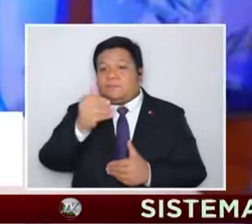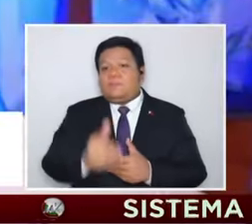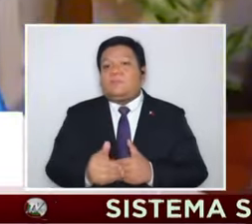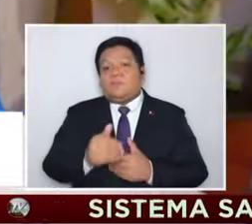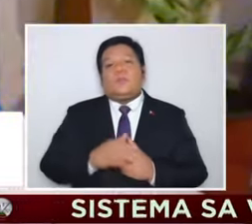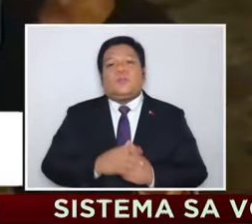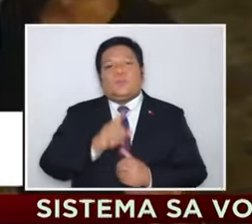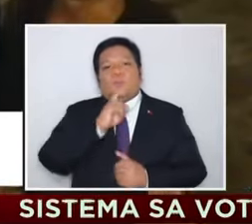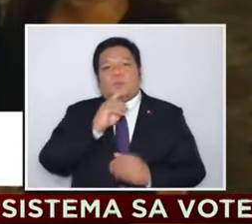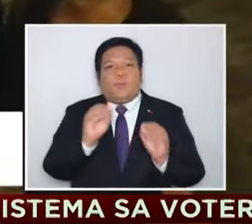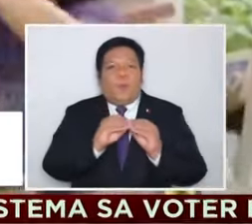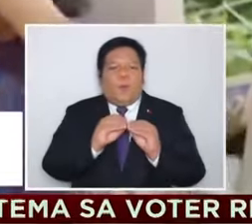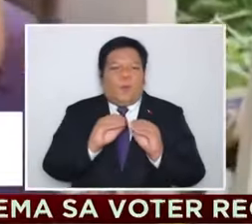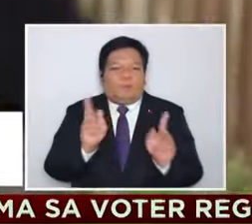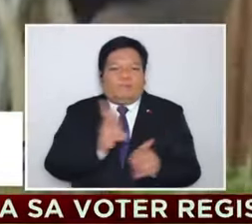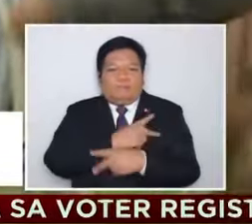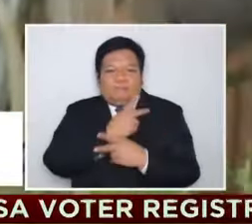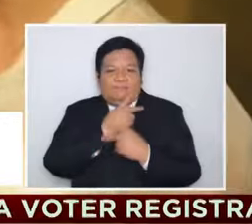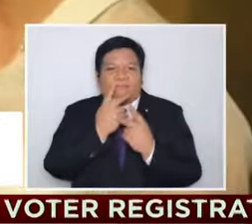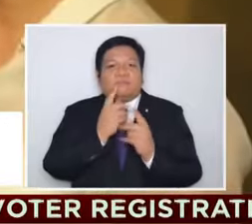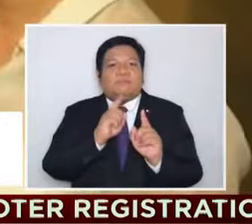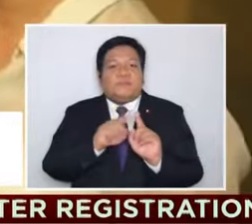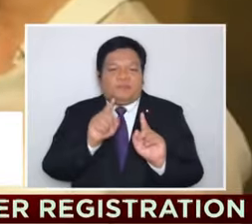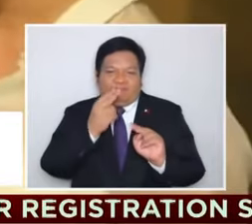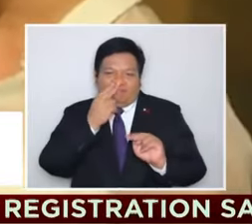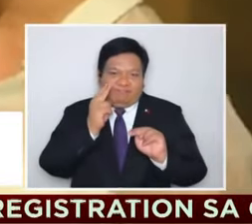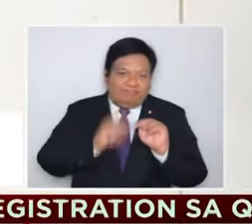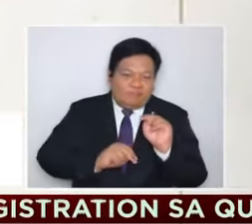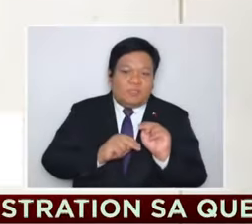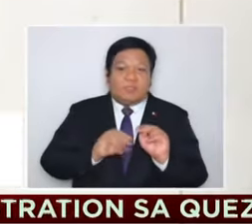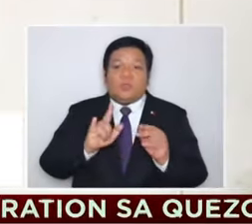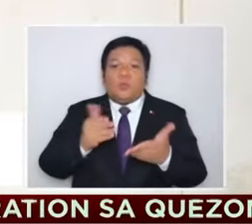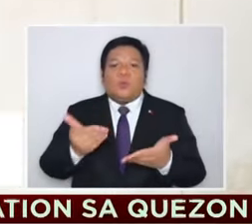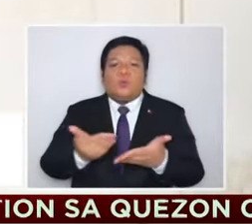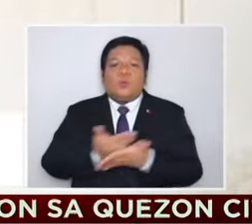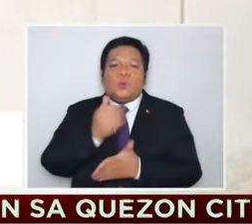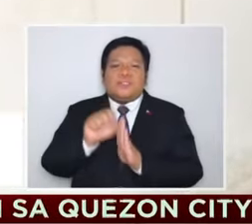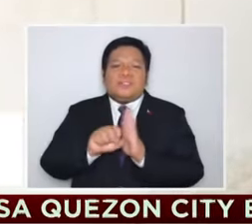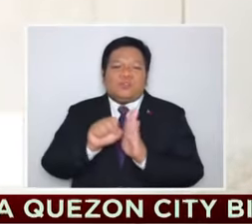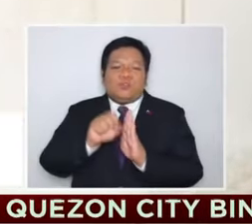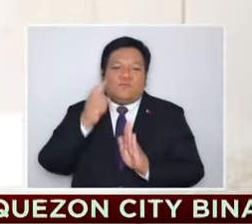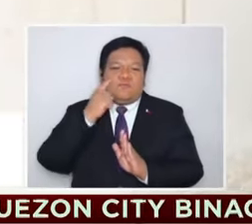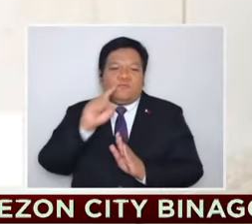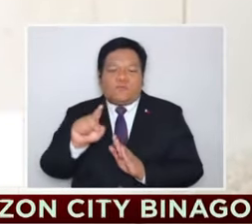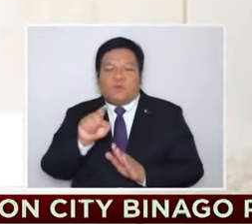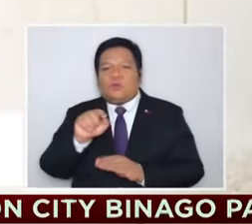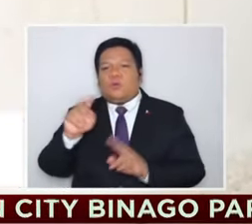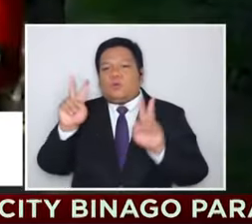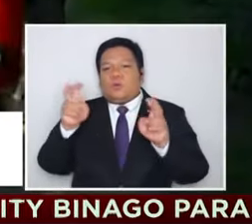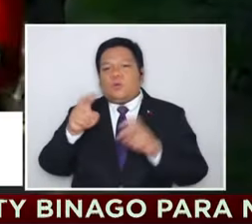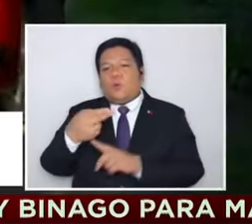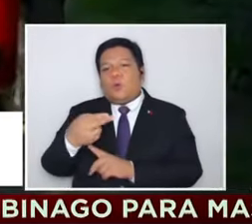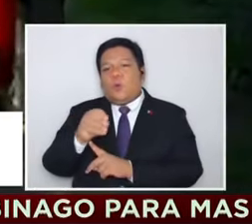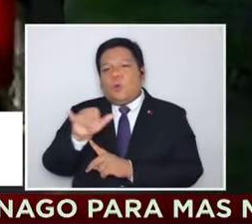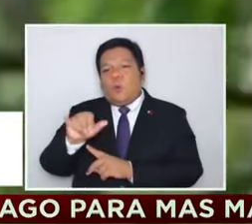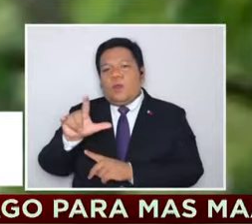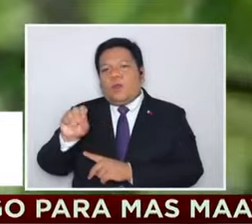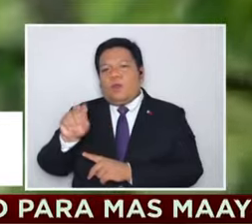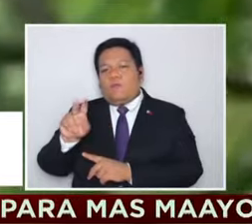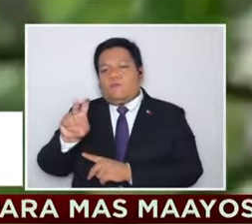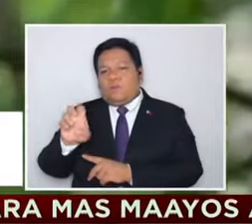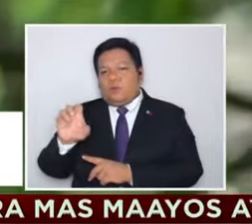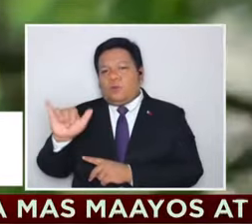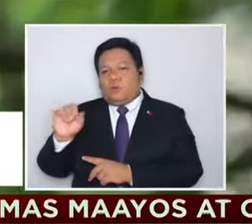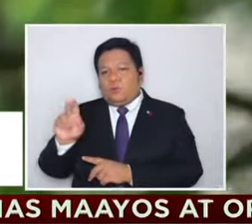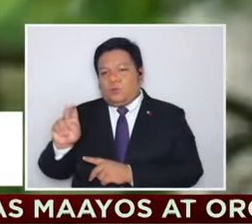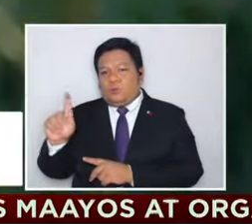kilig, kulitan at katatawanan ang bagong season ng I1TFC original series na Hoy, Love You Too. Tampok ang nagbabalik